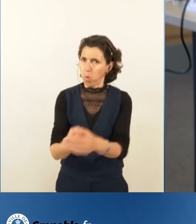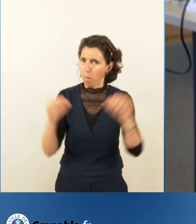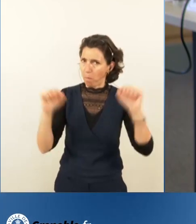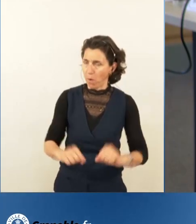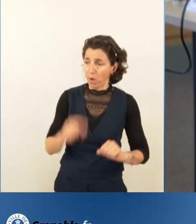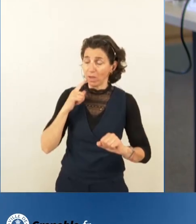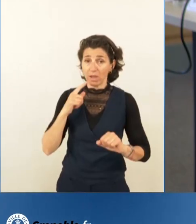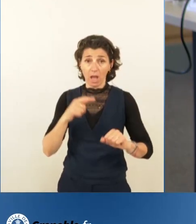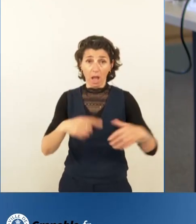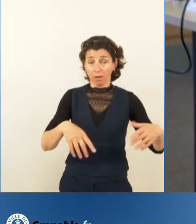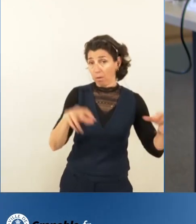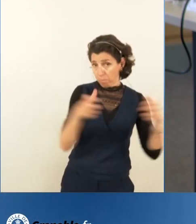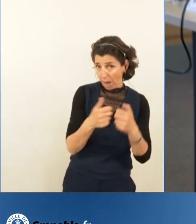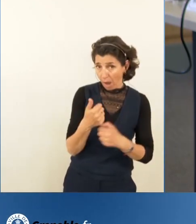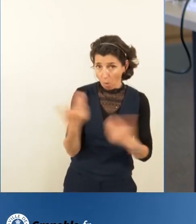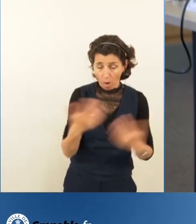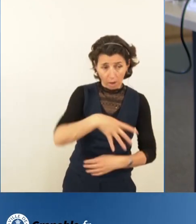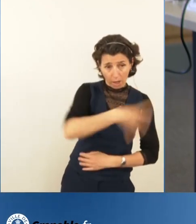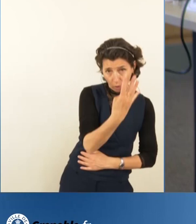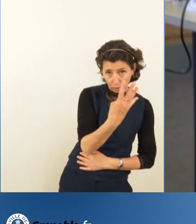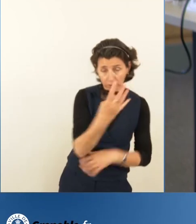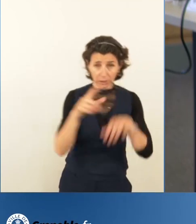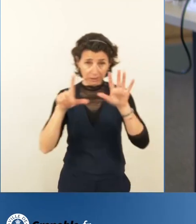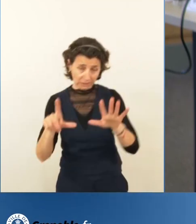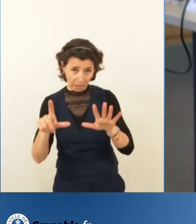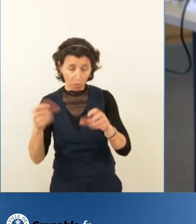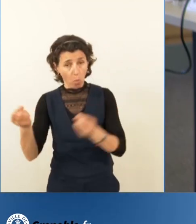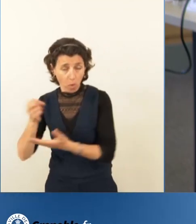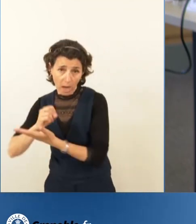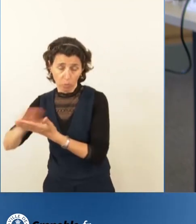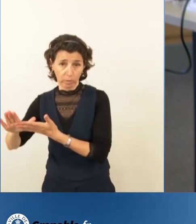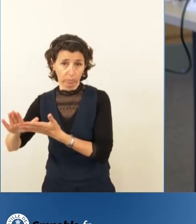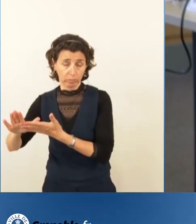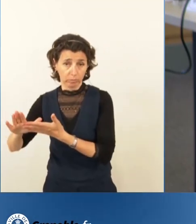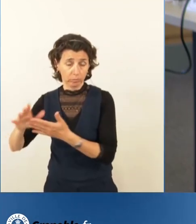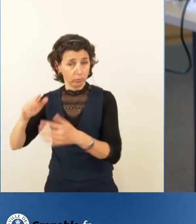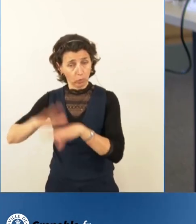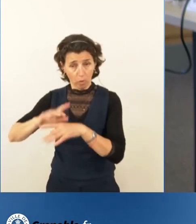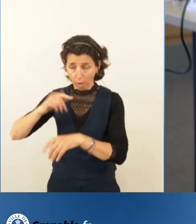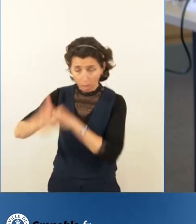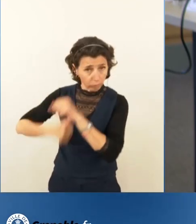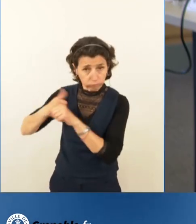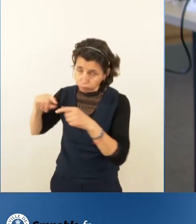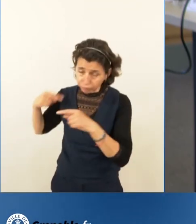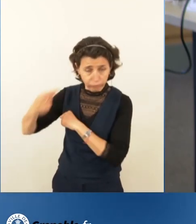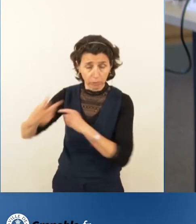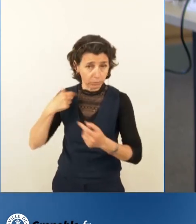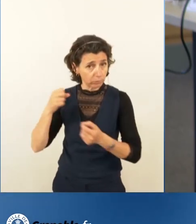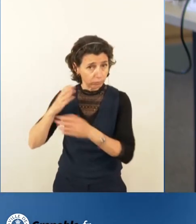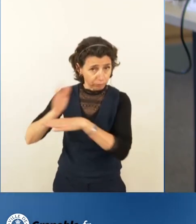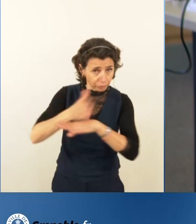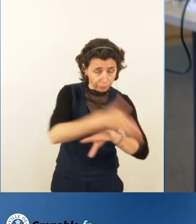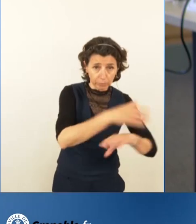7 euros ou la gratuité pour accéder de façon illimitée toute l'année à l'ensemble des espaces du musée